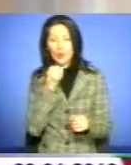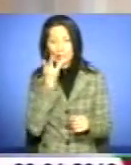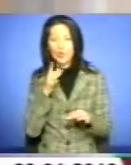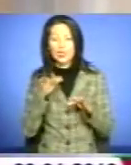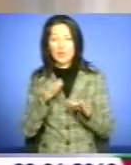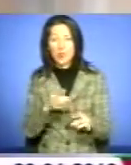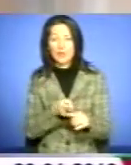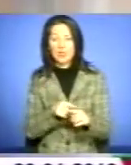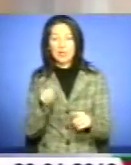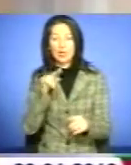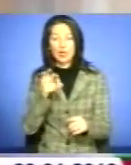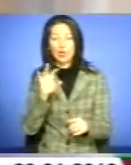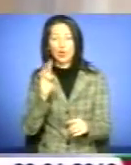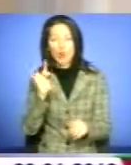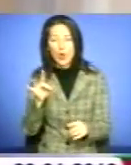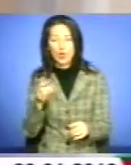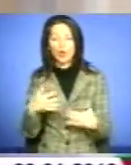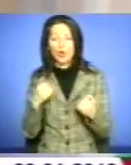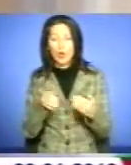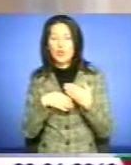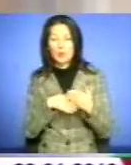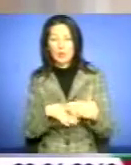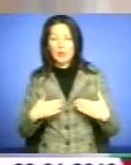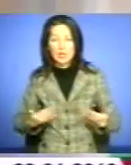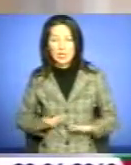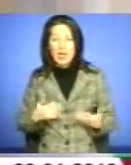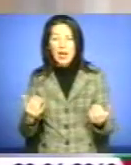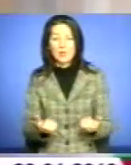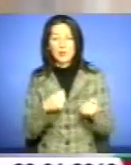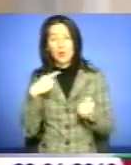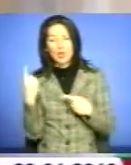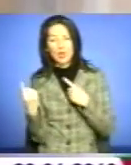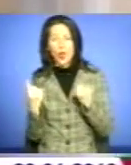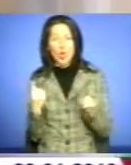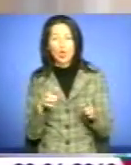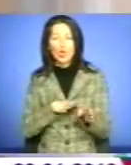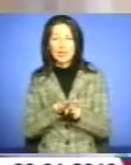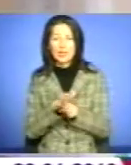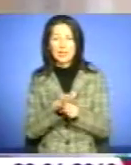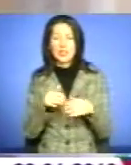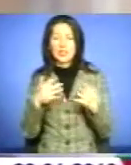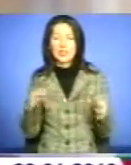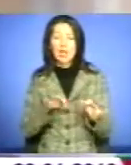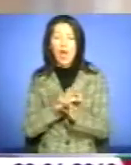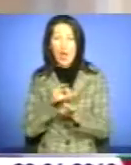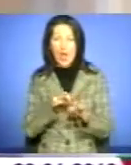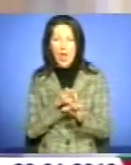це донорство, це здоровий спосіб життя, це підтримка одне одного, реалізація всіляких